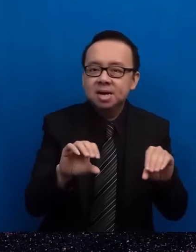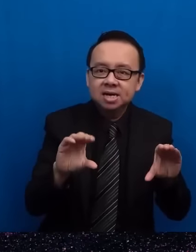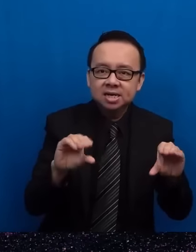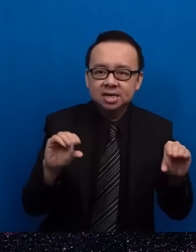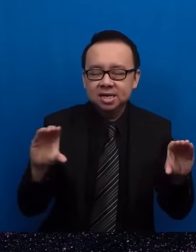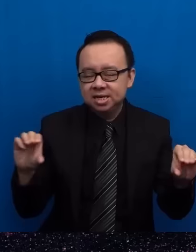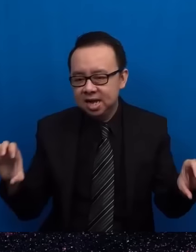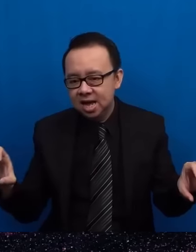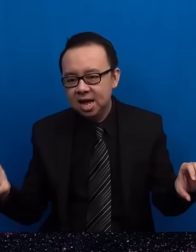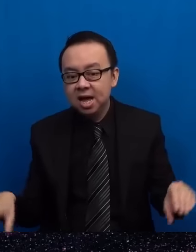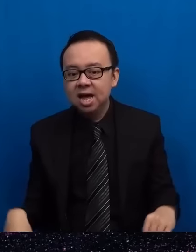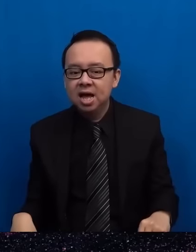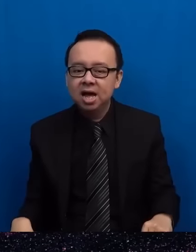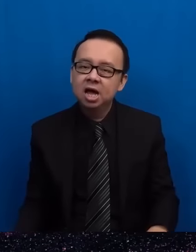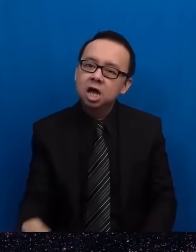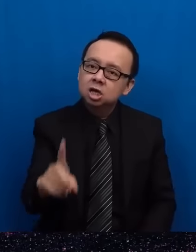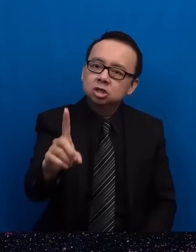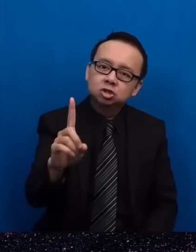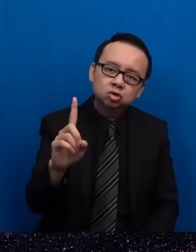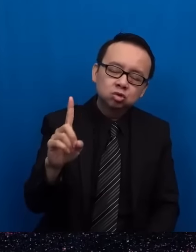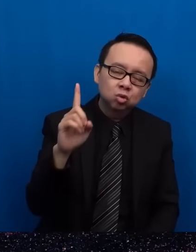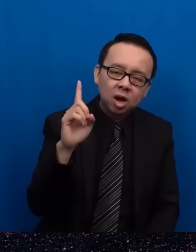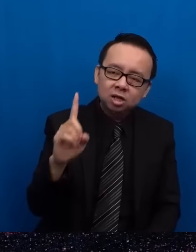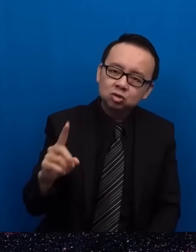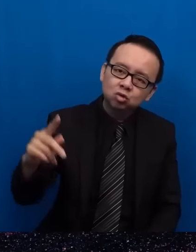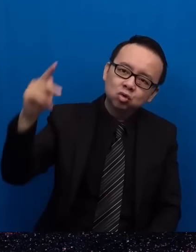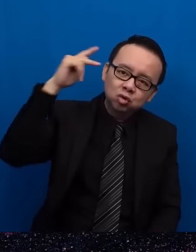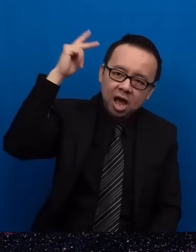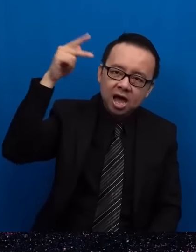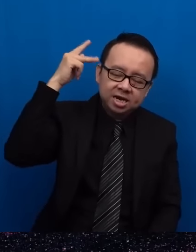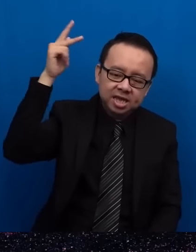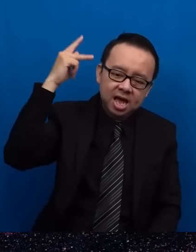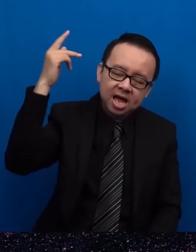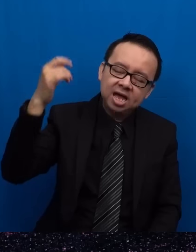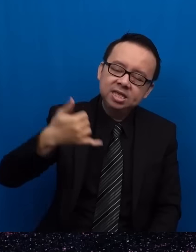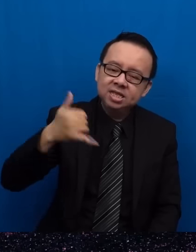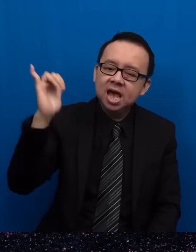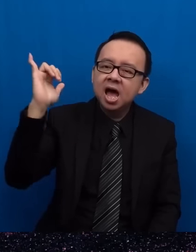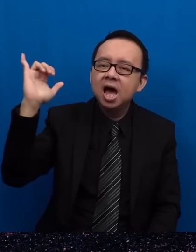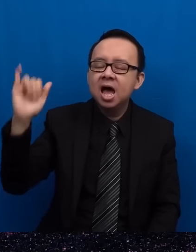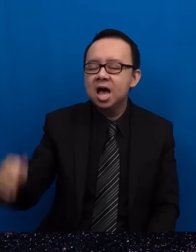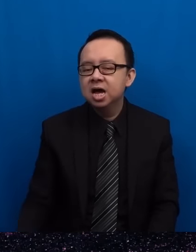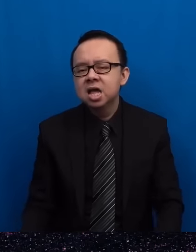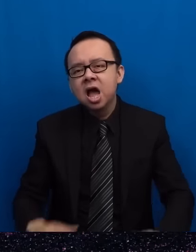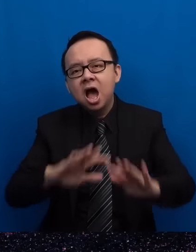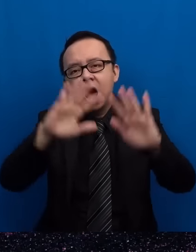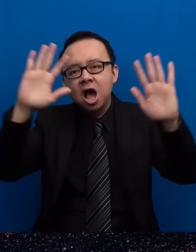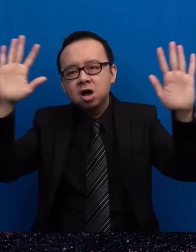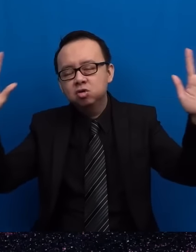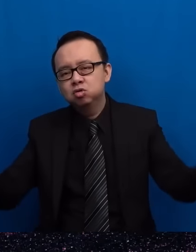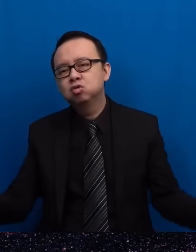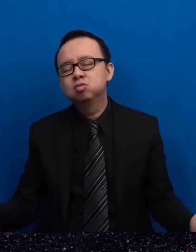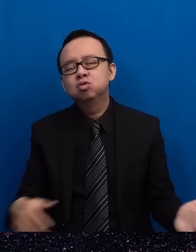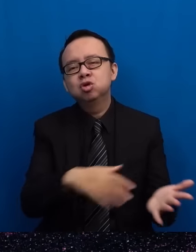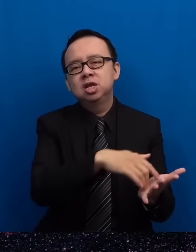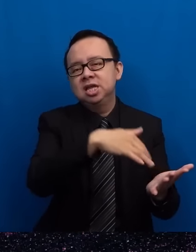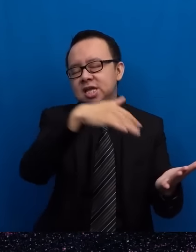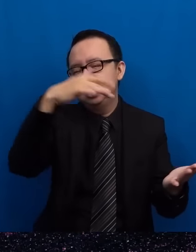sedang merendah suatu karya yang